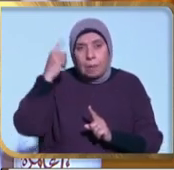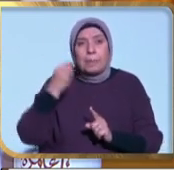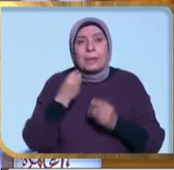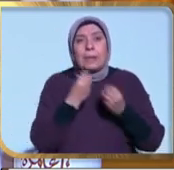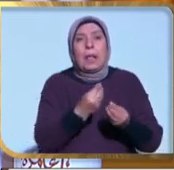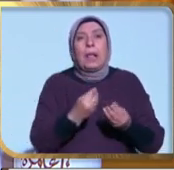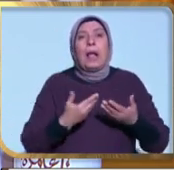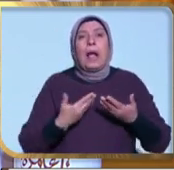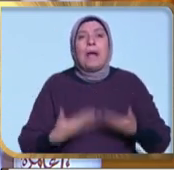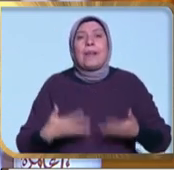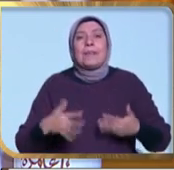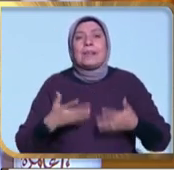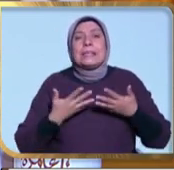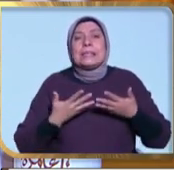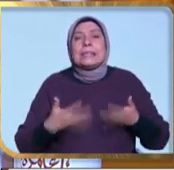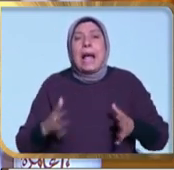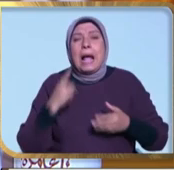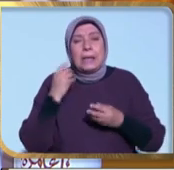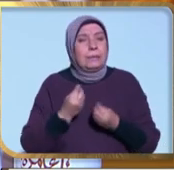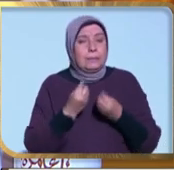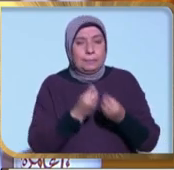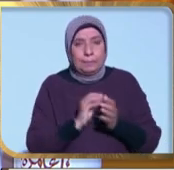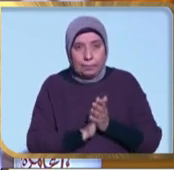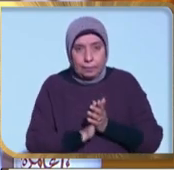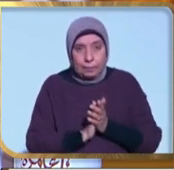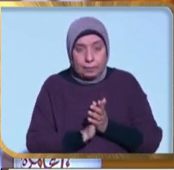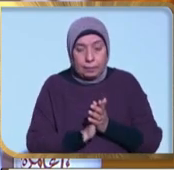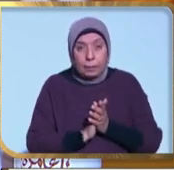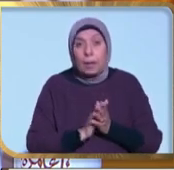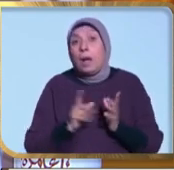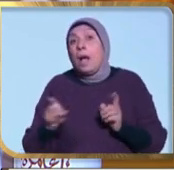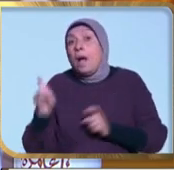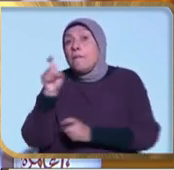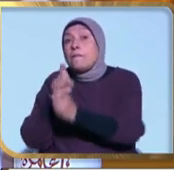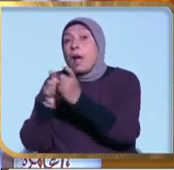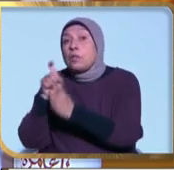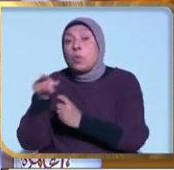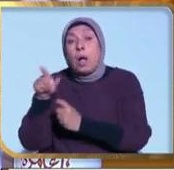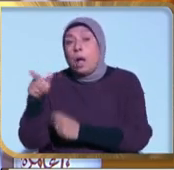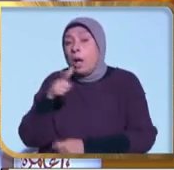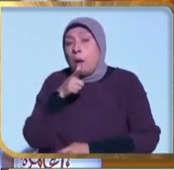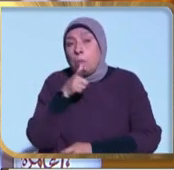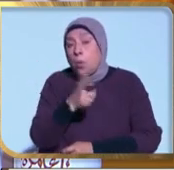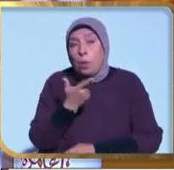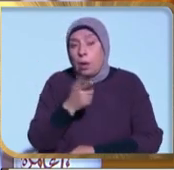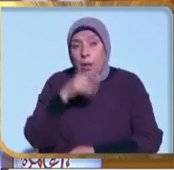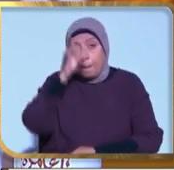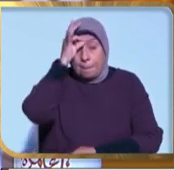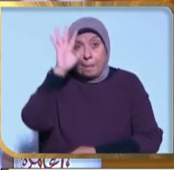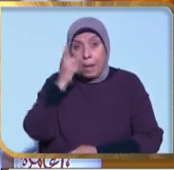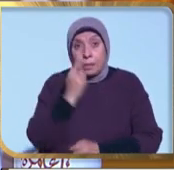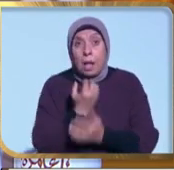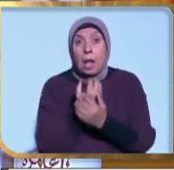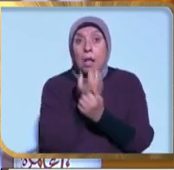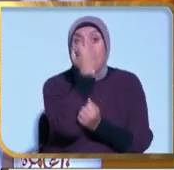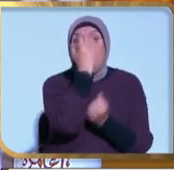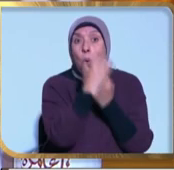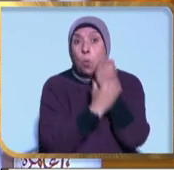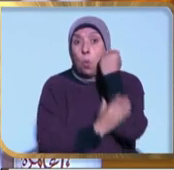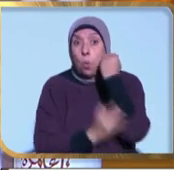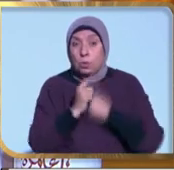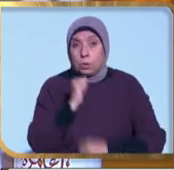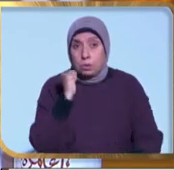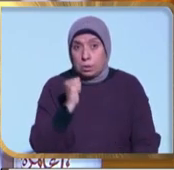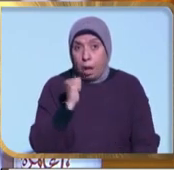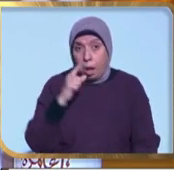التخفيف ما عليه الفتوى انه عند تعذر الوضوء وتعذر ان انا اقدر